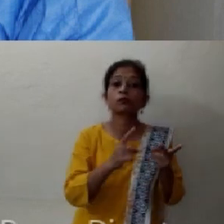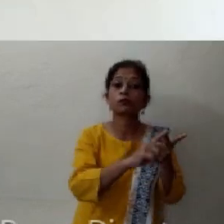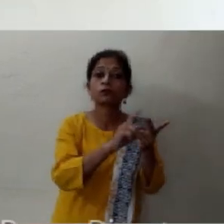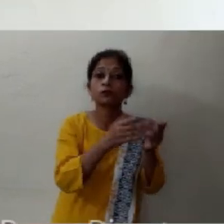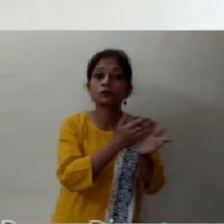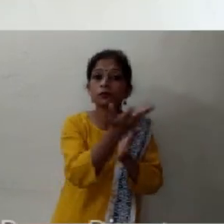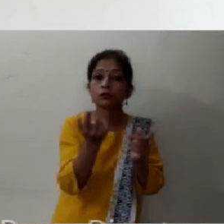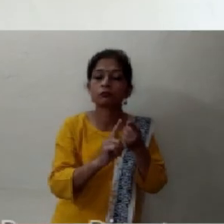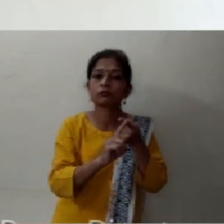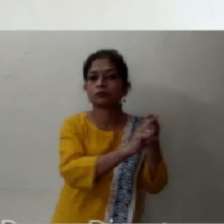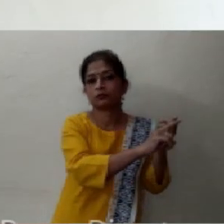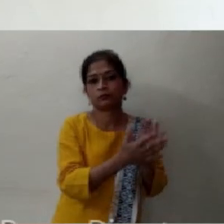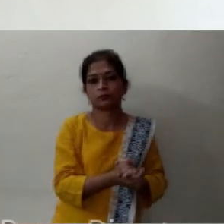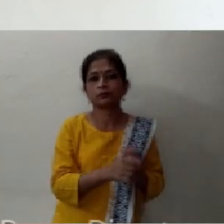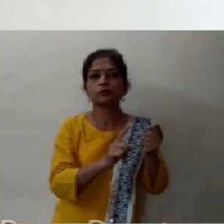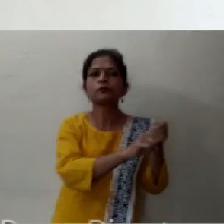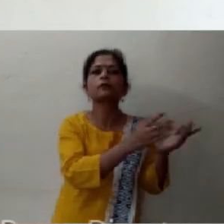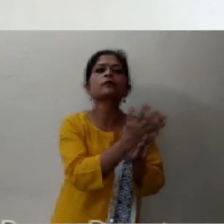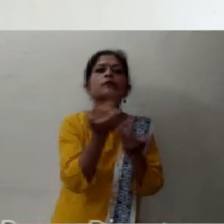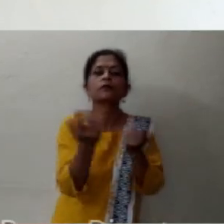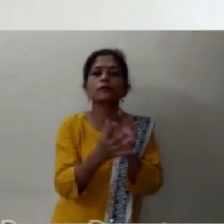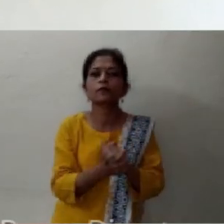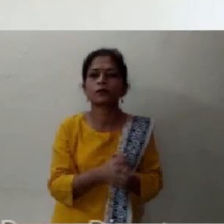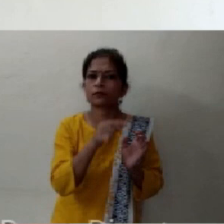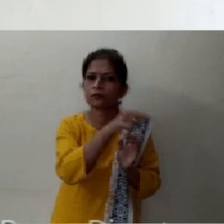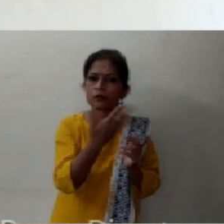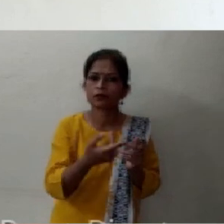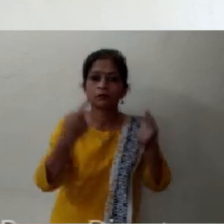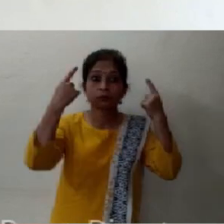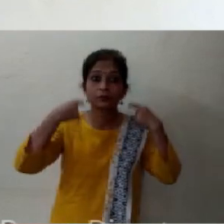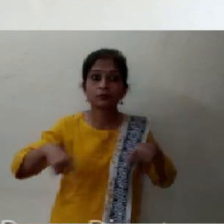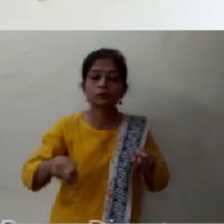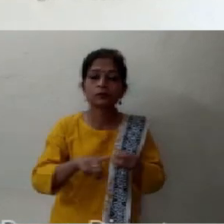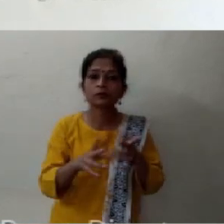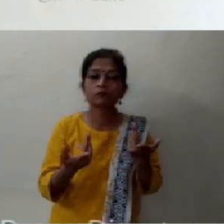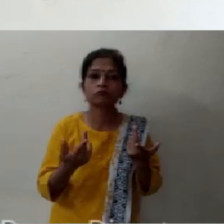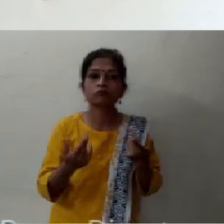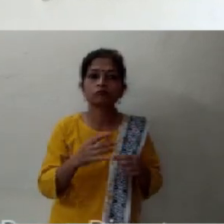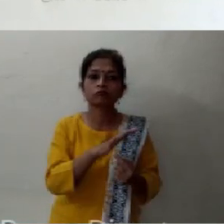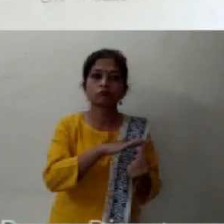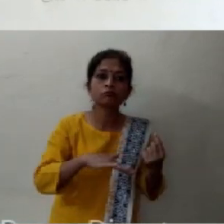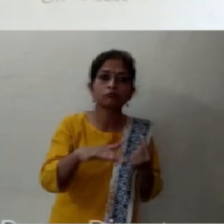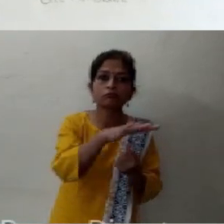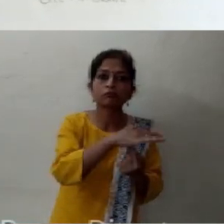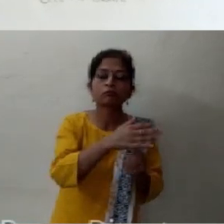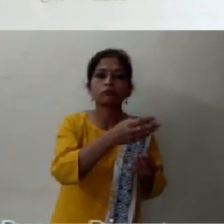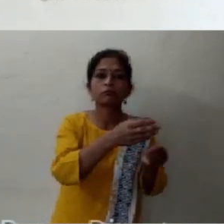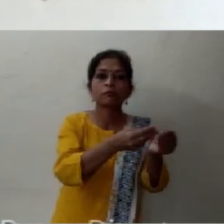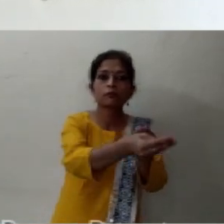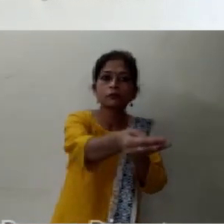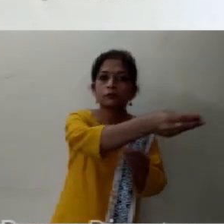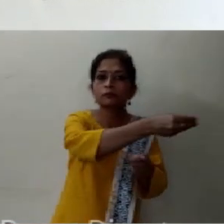है। दूसरा रोकने का तरीका है पूर्वी तरीका। पूर्वी तरीका यह है कि इस तरह हो जाओ कि